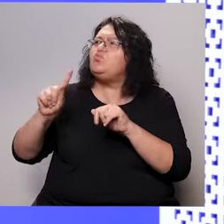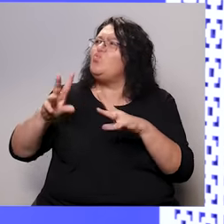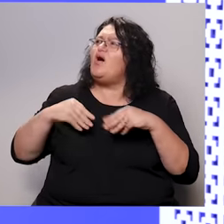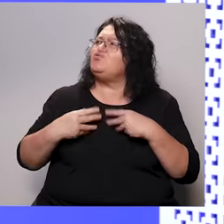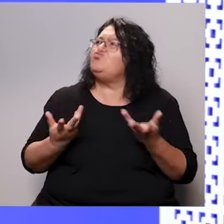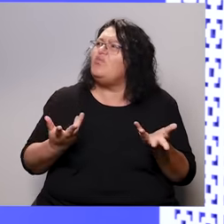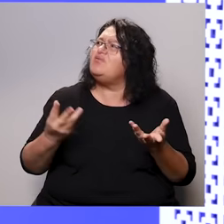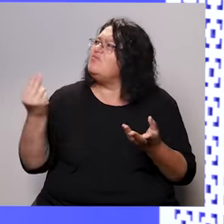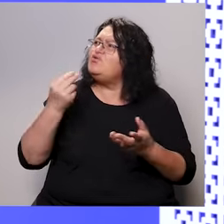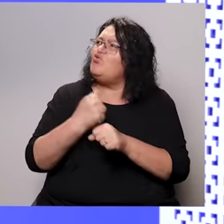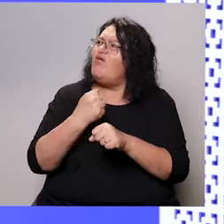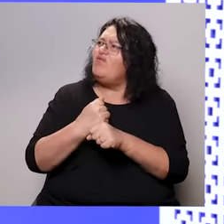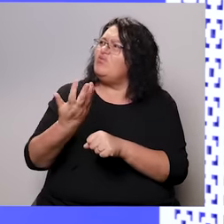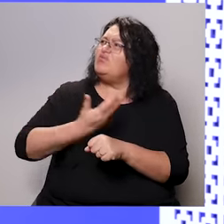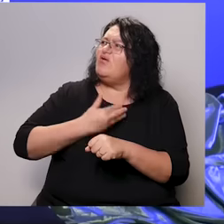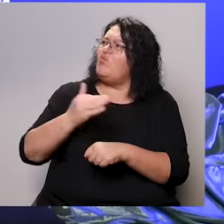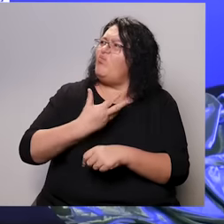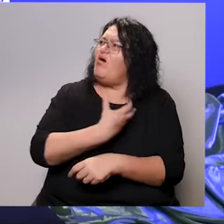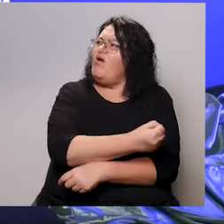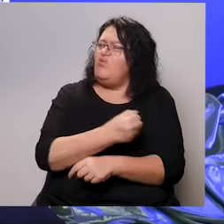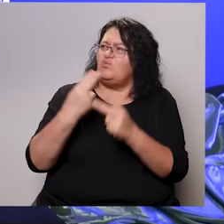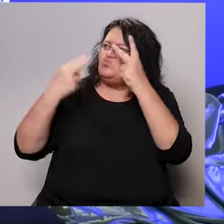accept. Copilul ăsta Tu nu-l iei.